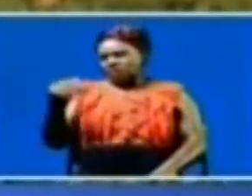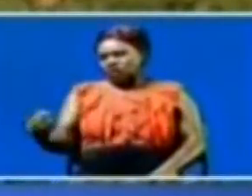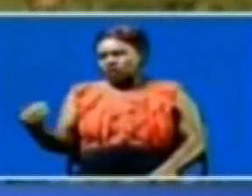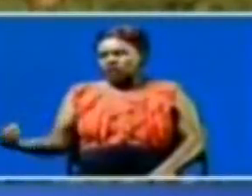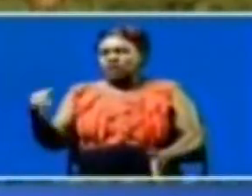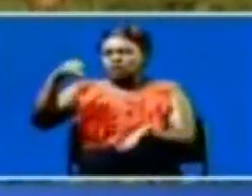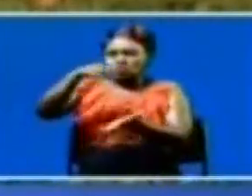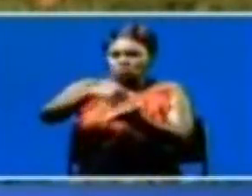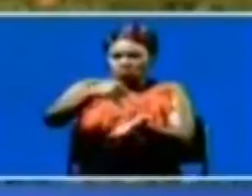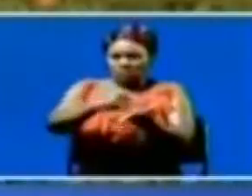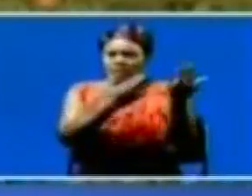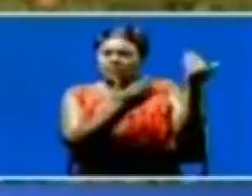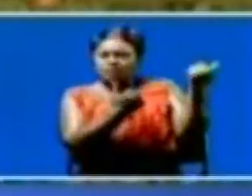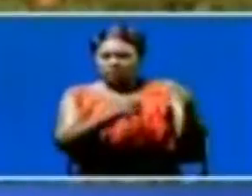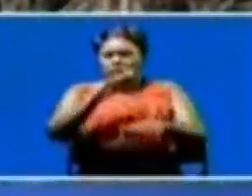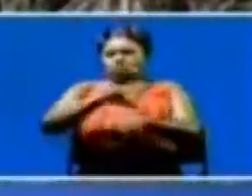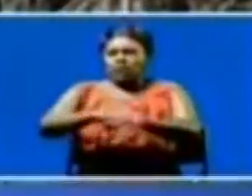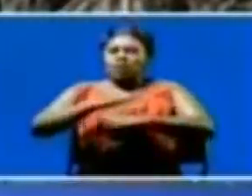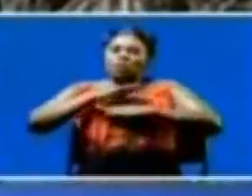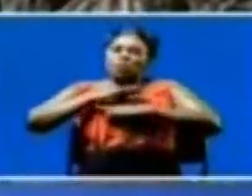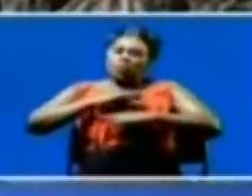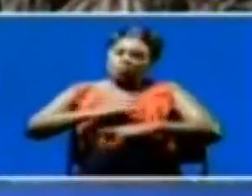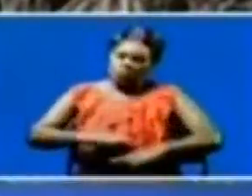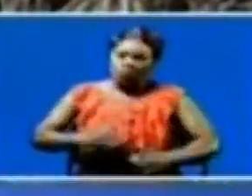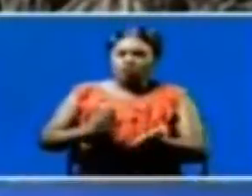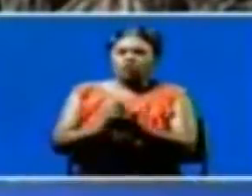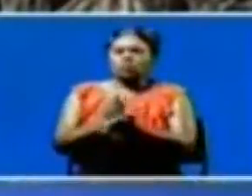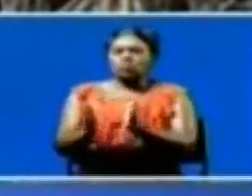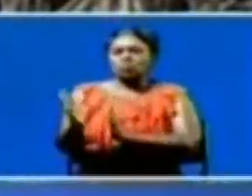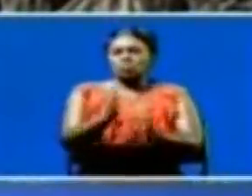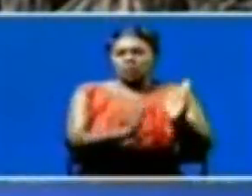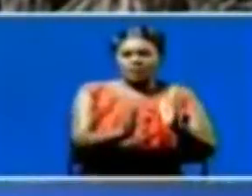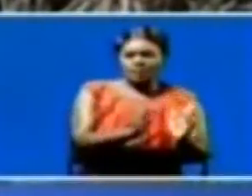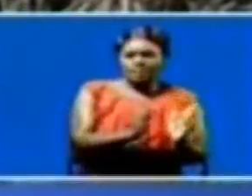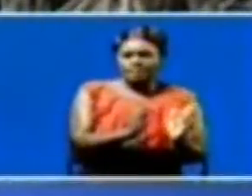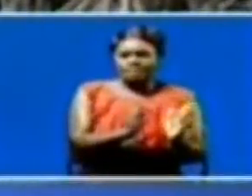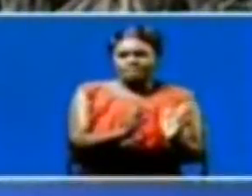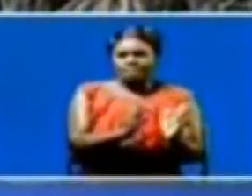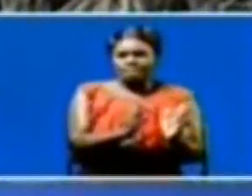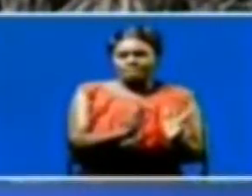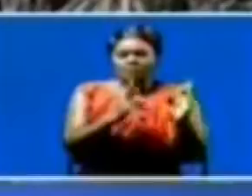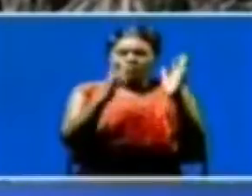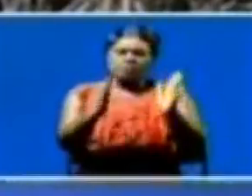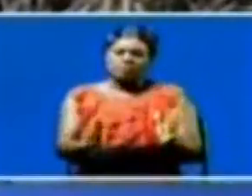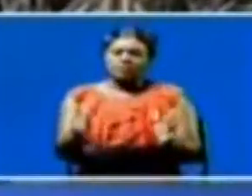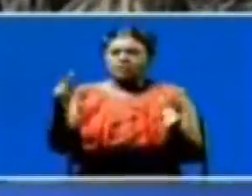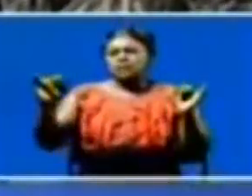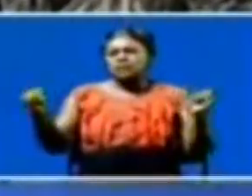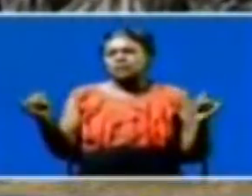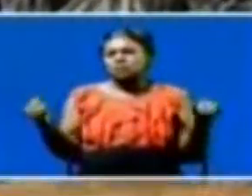kike ambao wanatarajiwa kupata afueni kupitia mpango huu. Hamza Yusuf, KTN News,